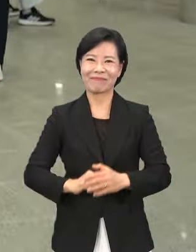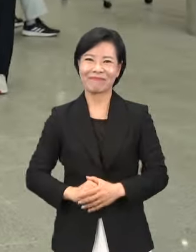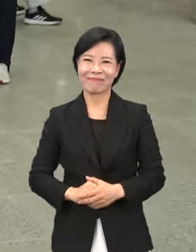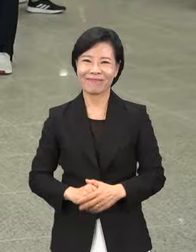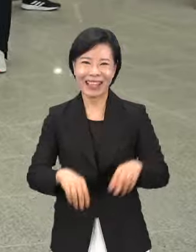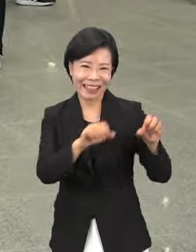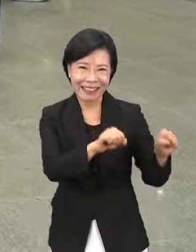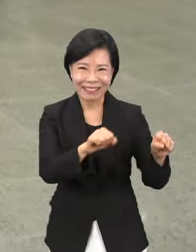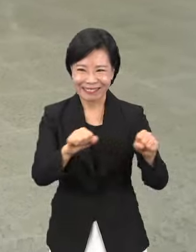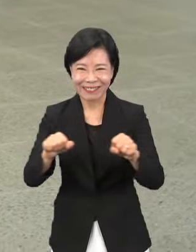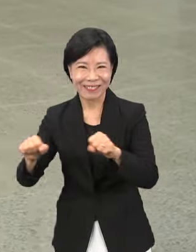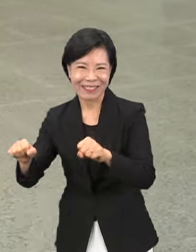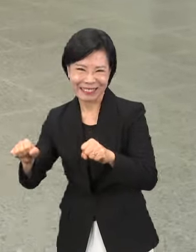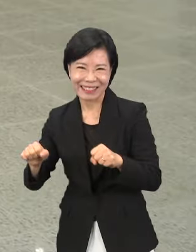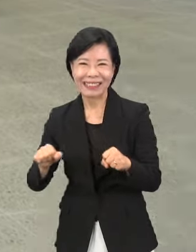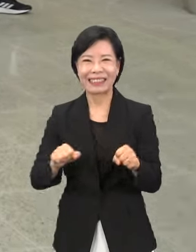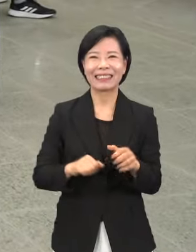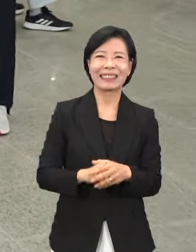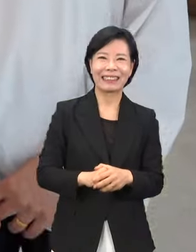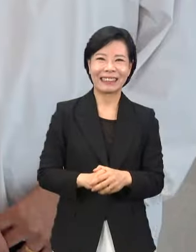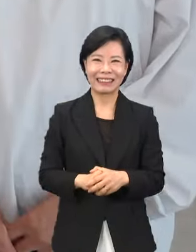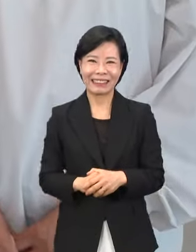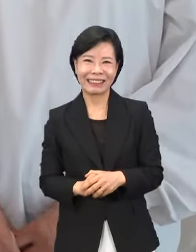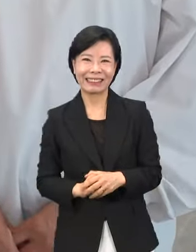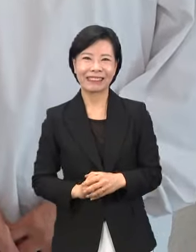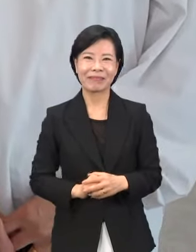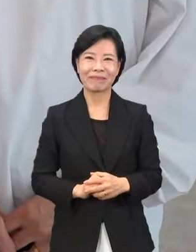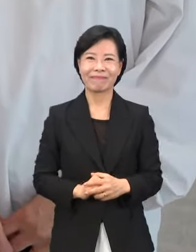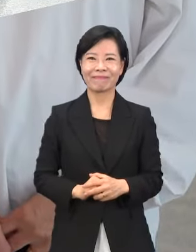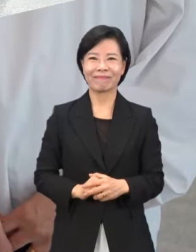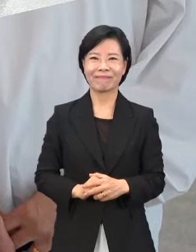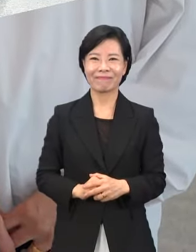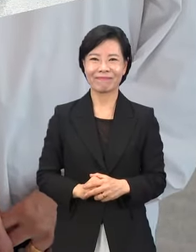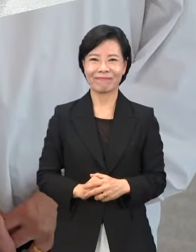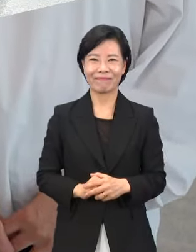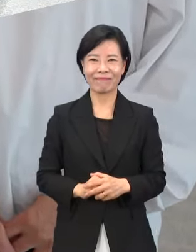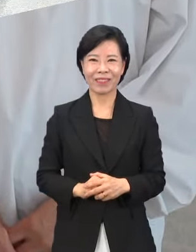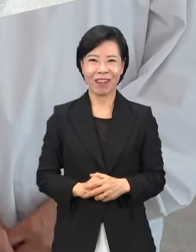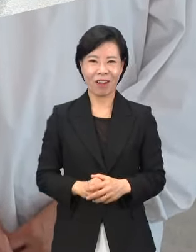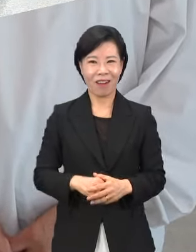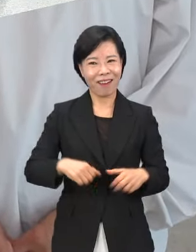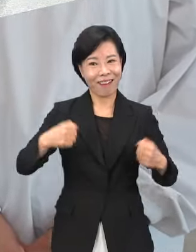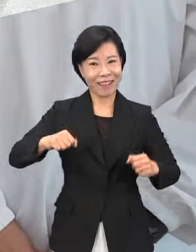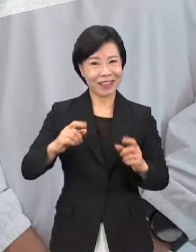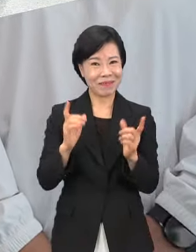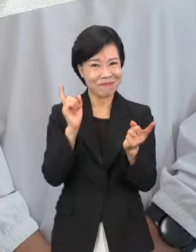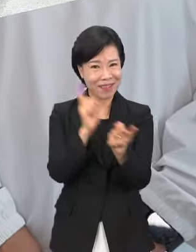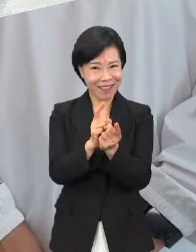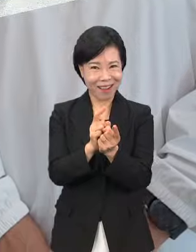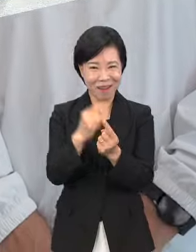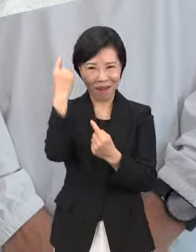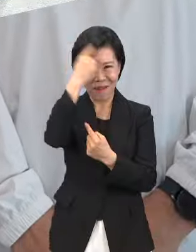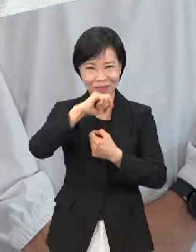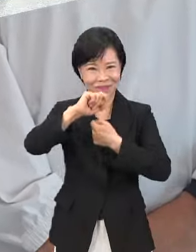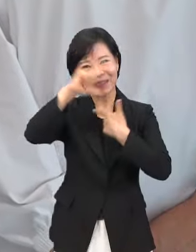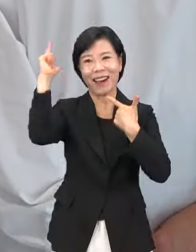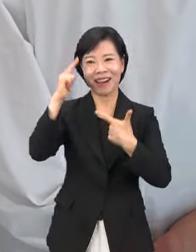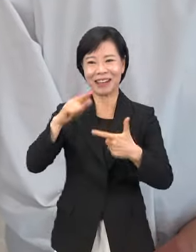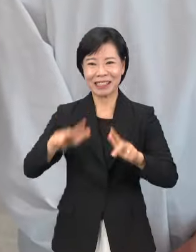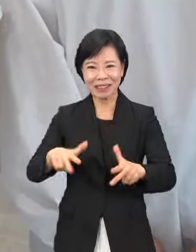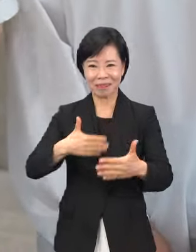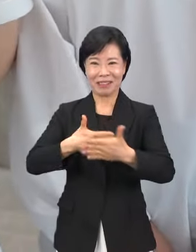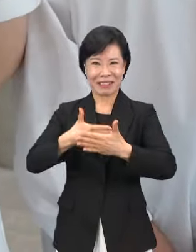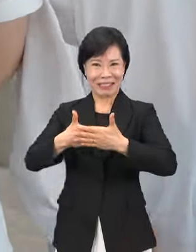안녕하세요. 안녕하세요. 아, 네, 반갑습니다. 연예인. 아, 연예인 많이 만나보셨잖아요. 아니에요. 긴장감이 아예